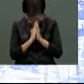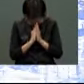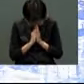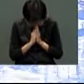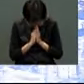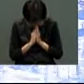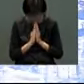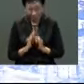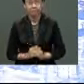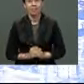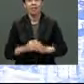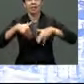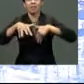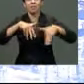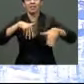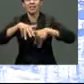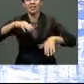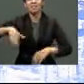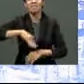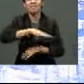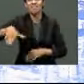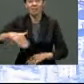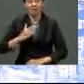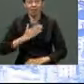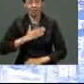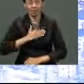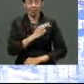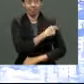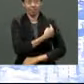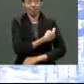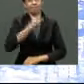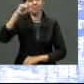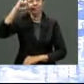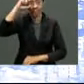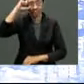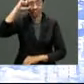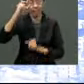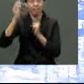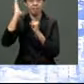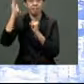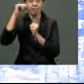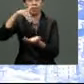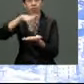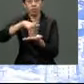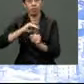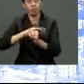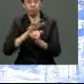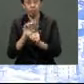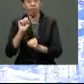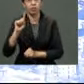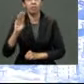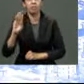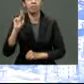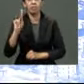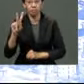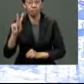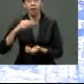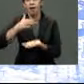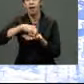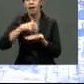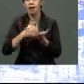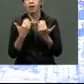ครับสวัสดีครับพี่น้องประชาชนครับผมนายแพทย์ทวีสินวิษณุโยธินนะครับในฐานะโฆษกสบครายงานตัวใน